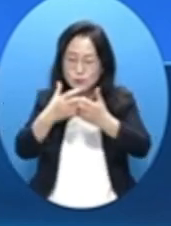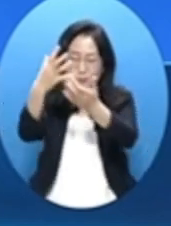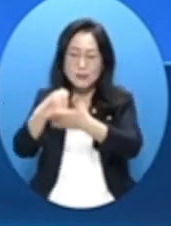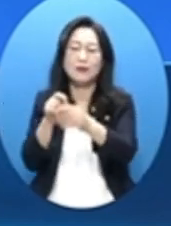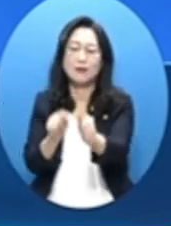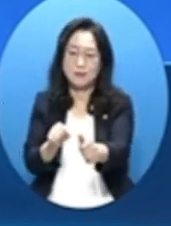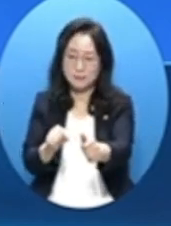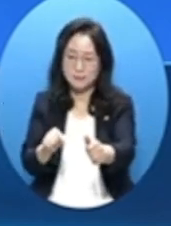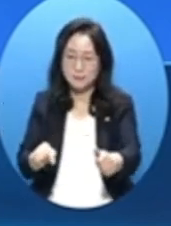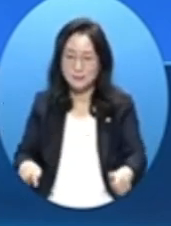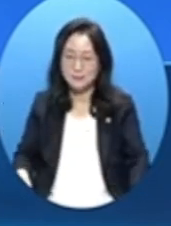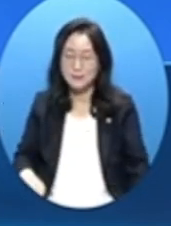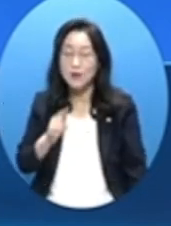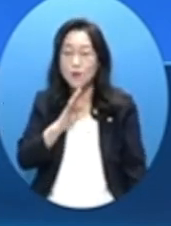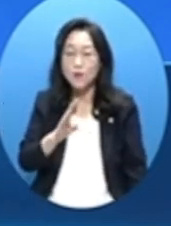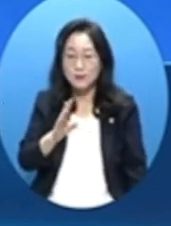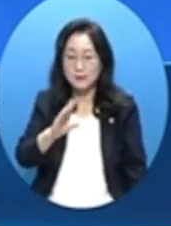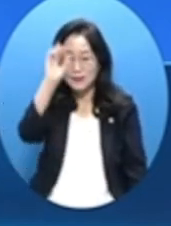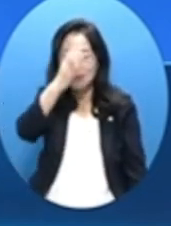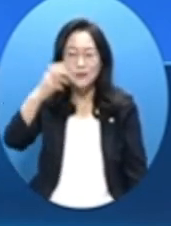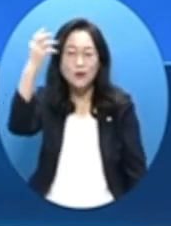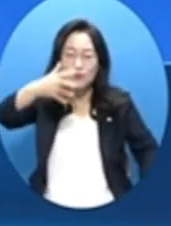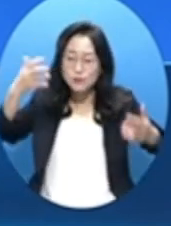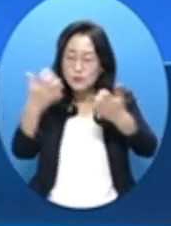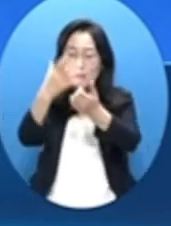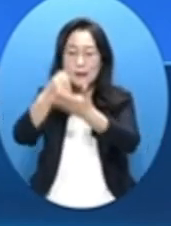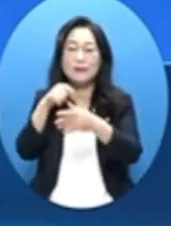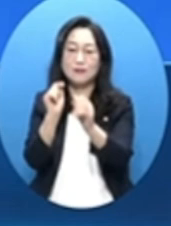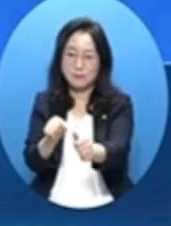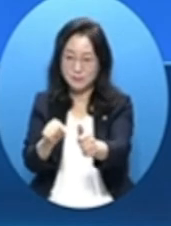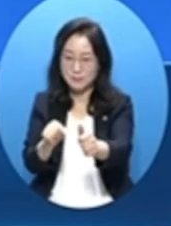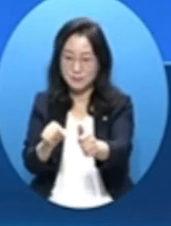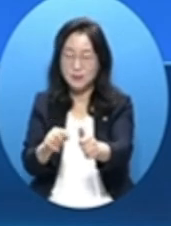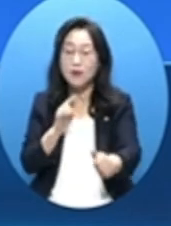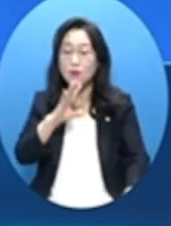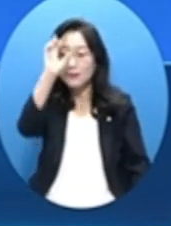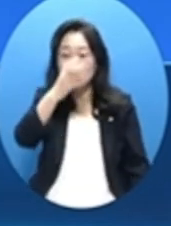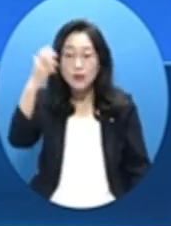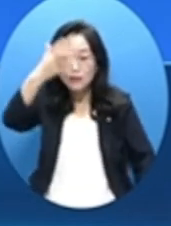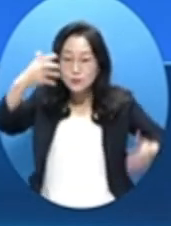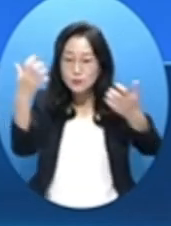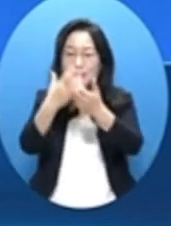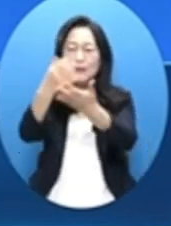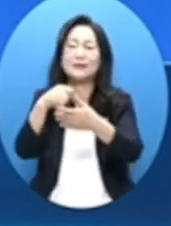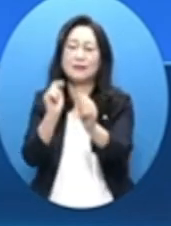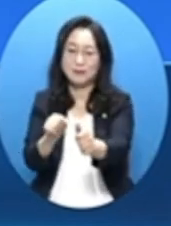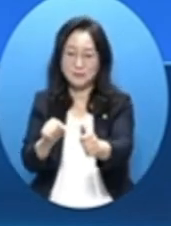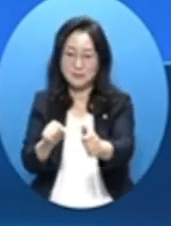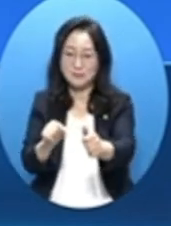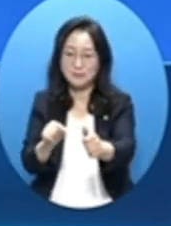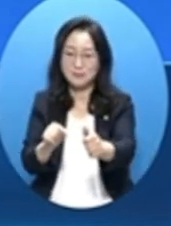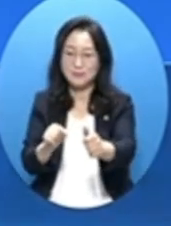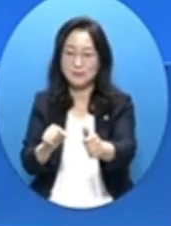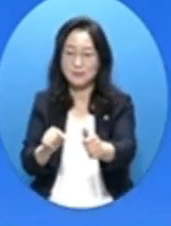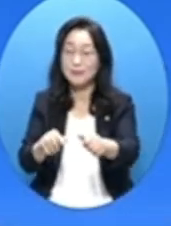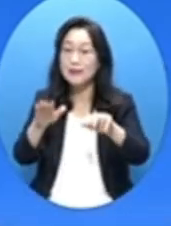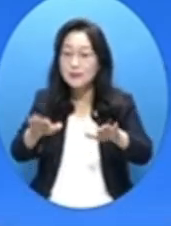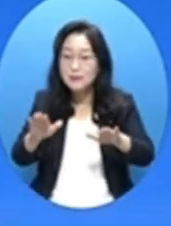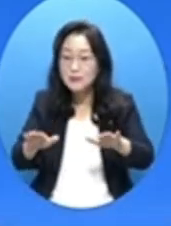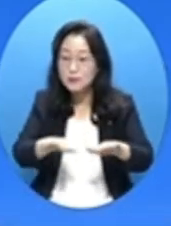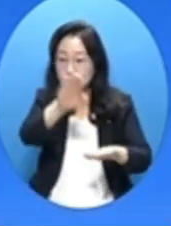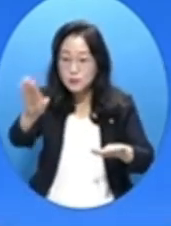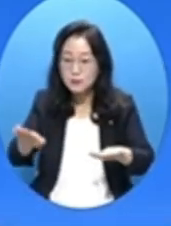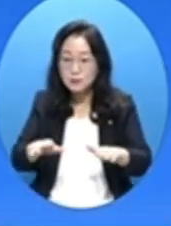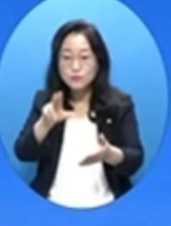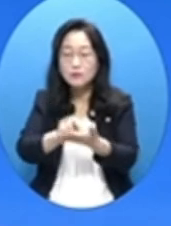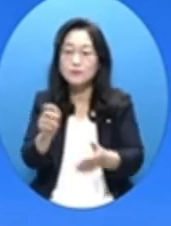받으라. 오직 성령으로 충만함을 받으라. 오직 성령으로 충만함을 받으라. 오늘날 우리들의 문제가